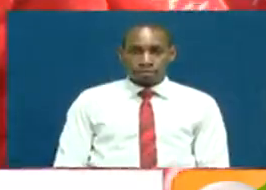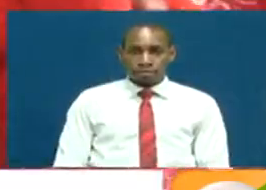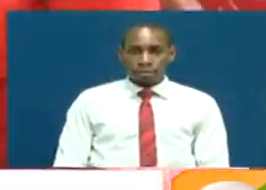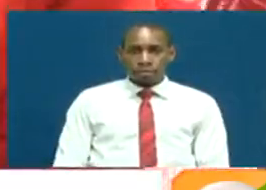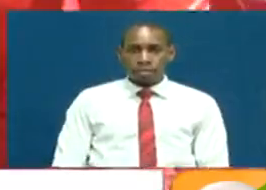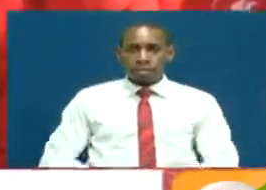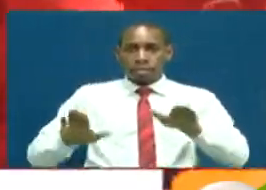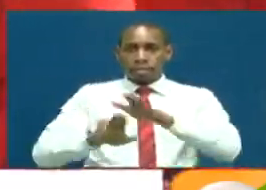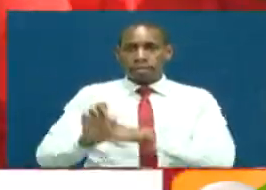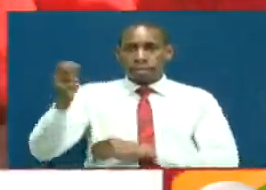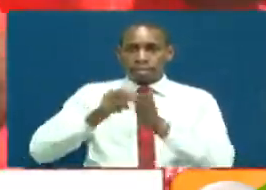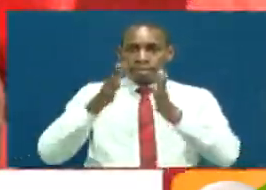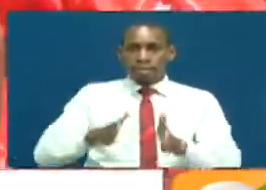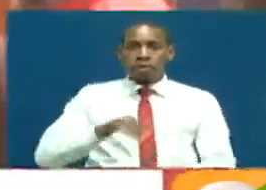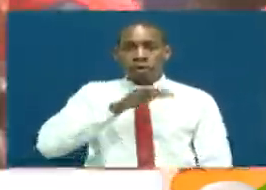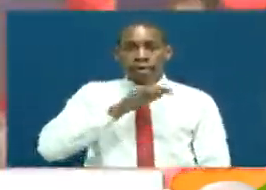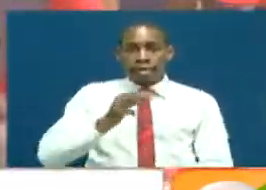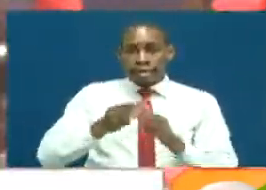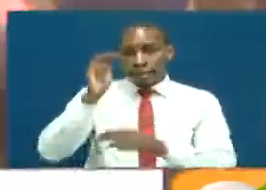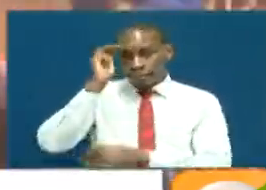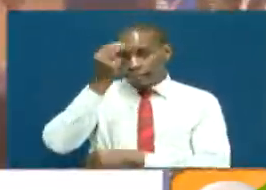Na mgombea mwenza wa Raila Odinga Martha Karua